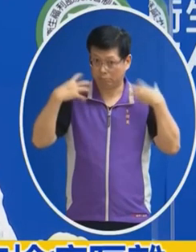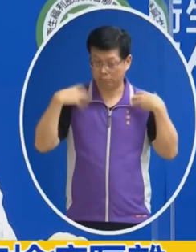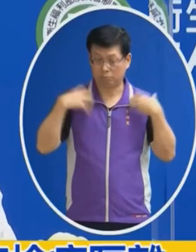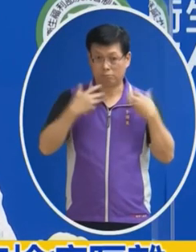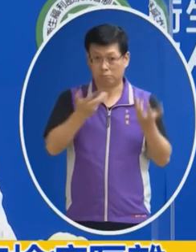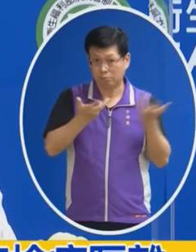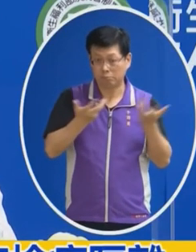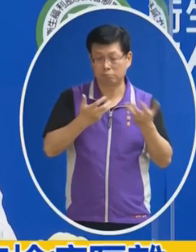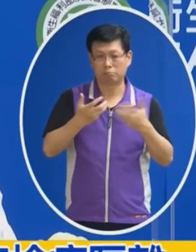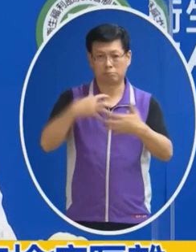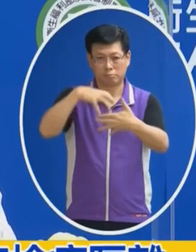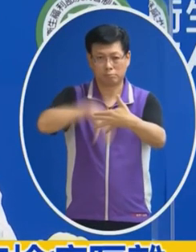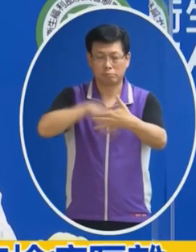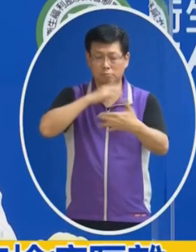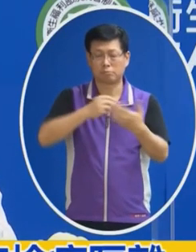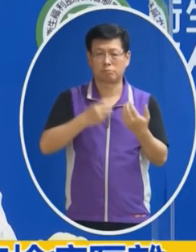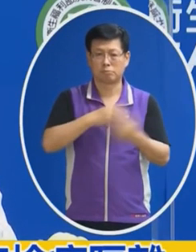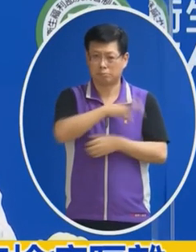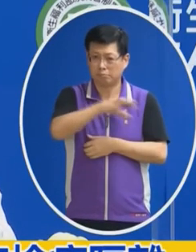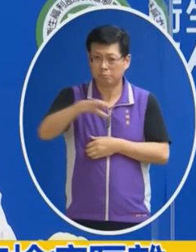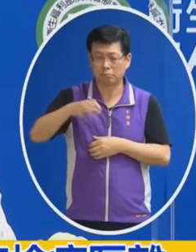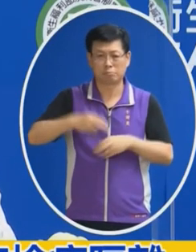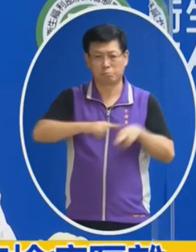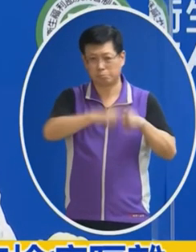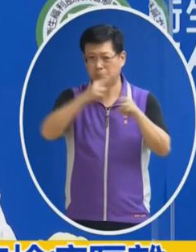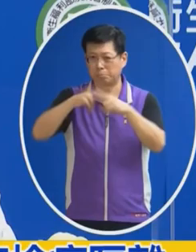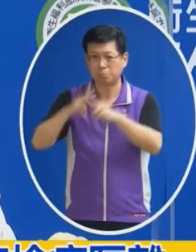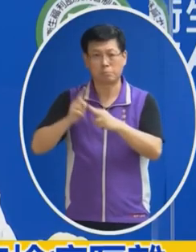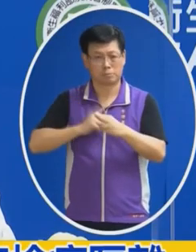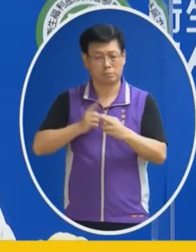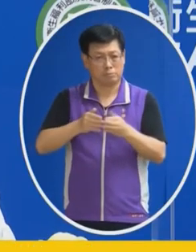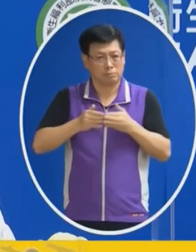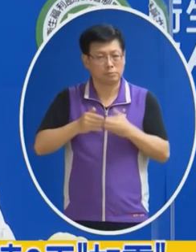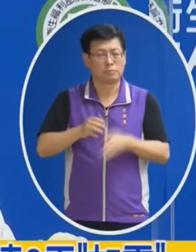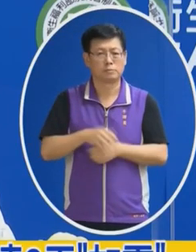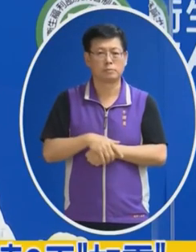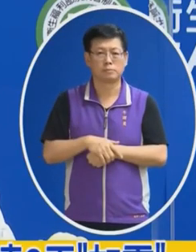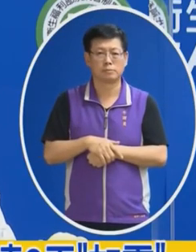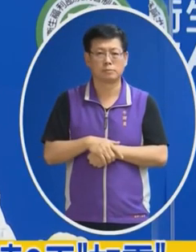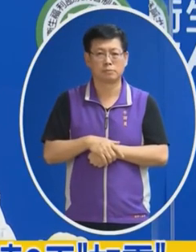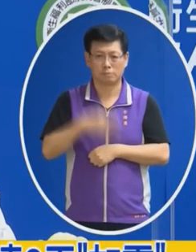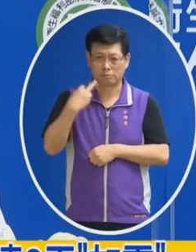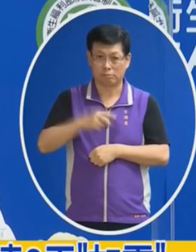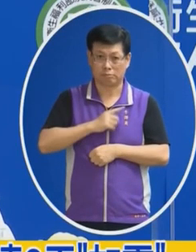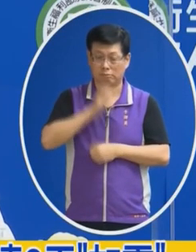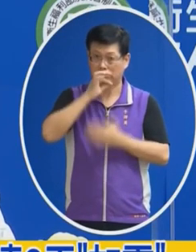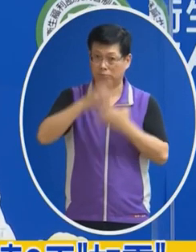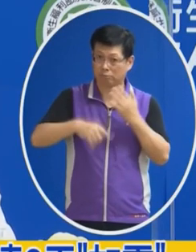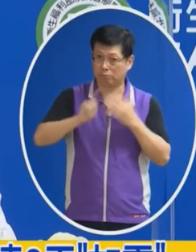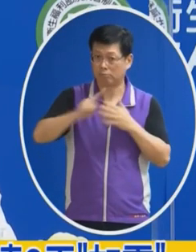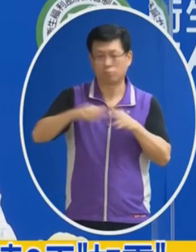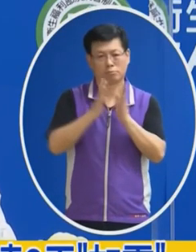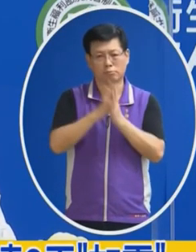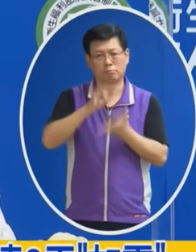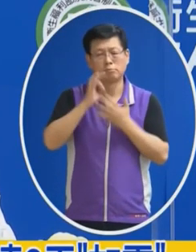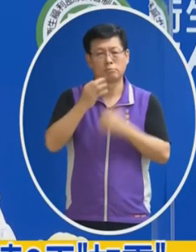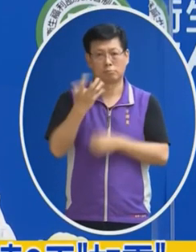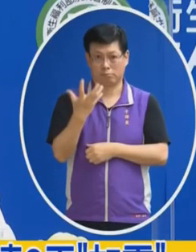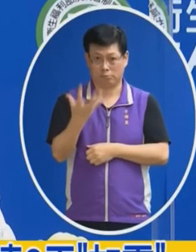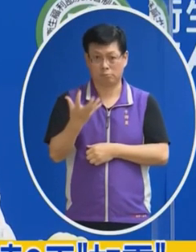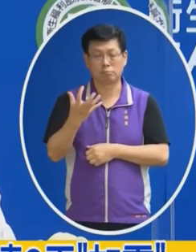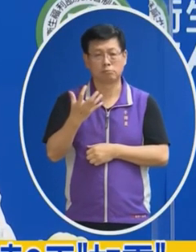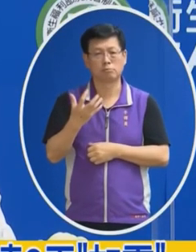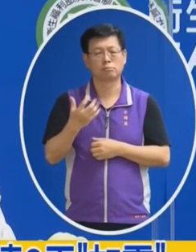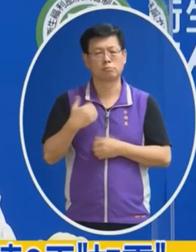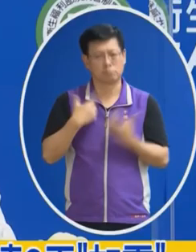哈范围内的相关的业务哈提出一些他们的需求哈跟他们的一个方向，那大部分